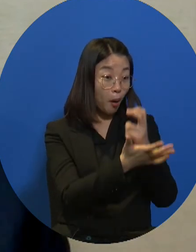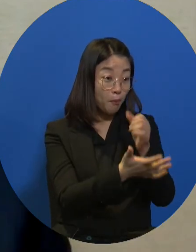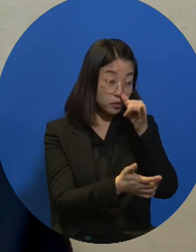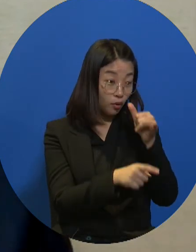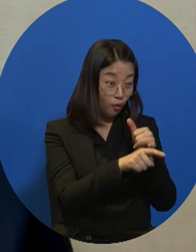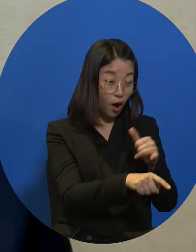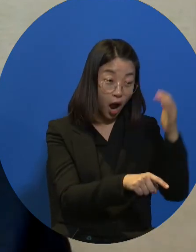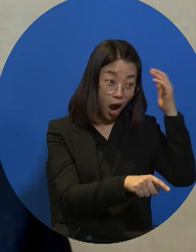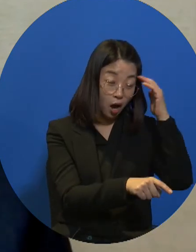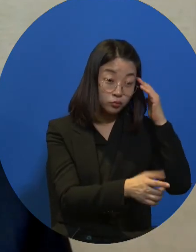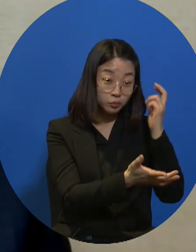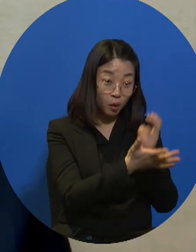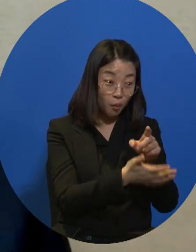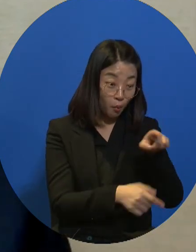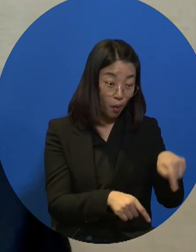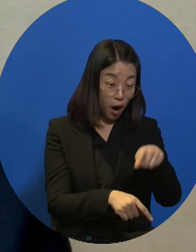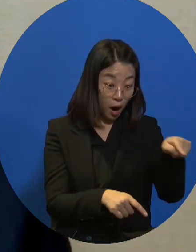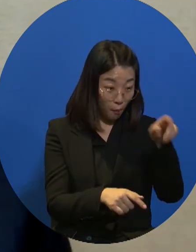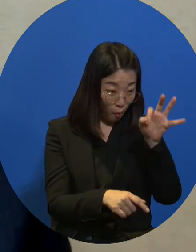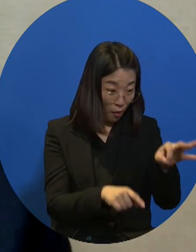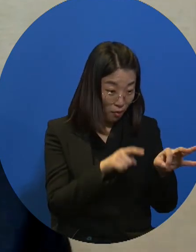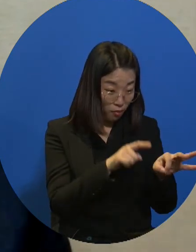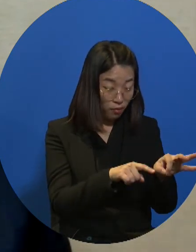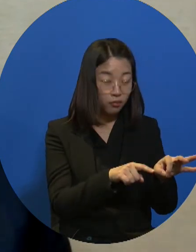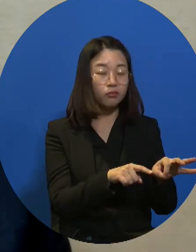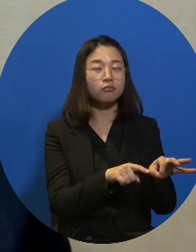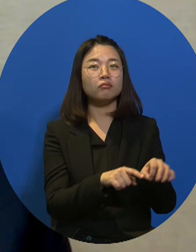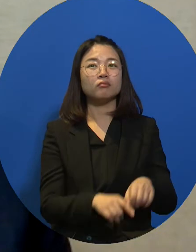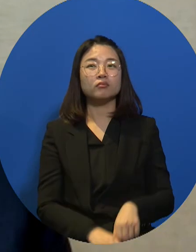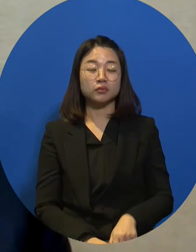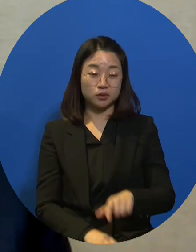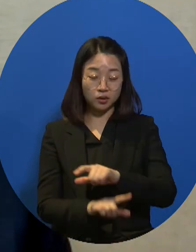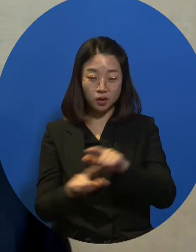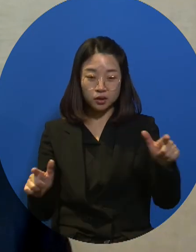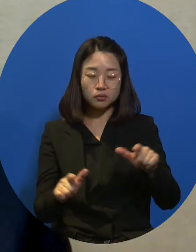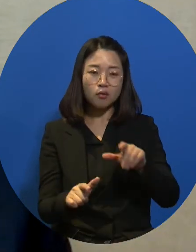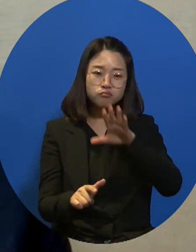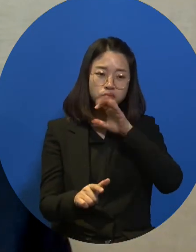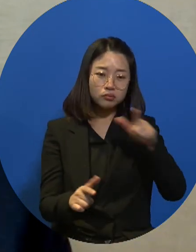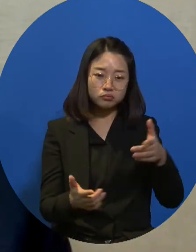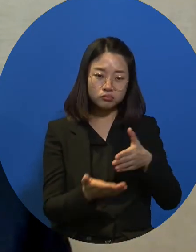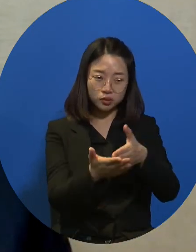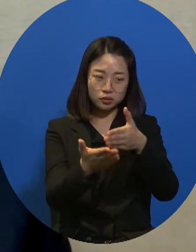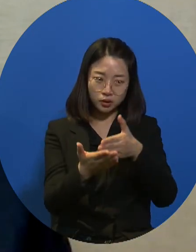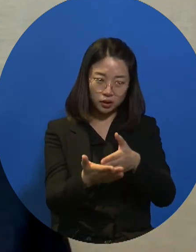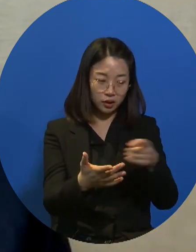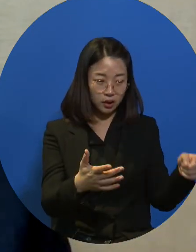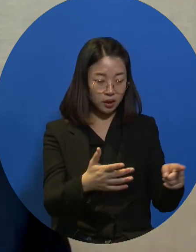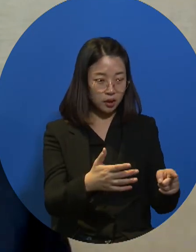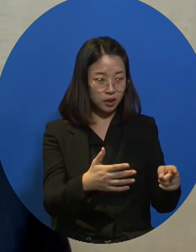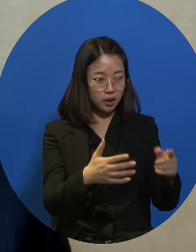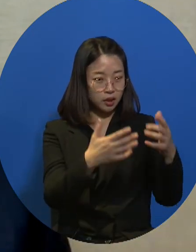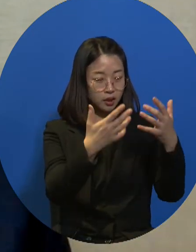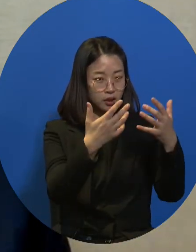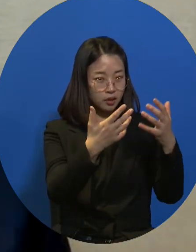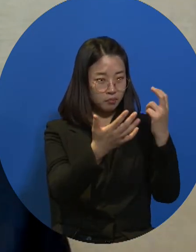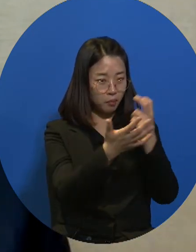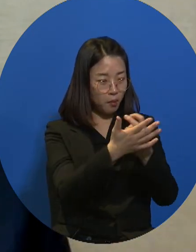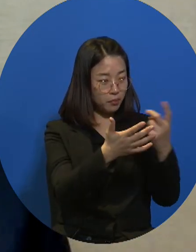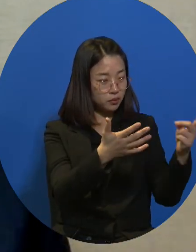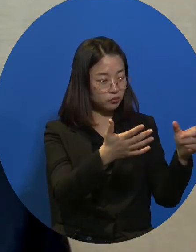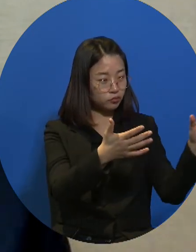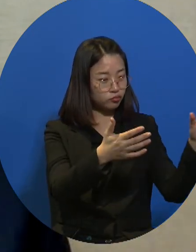이런 법률의 권리구제에 장에서 이런 관련 절차들을 담는 방안을 생각해 보면 어떨까라는